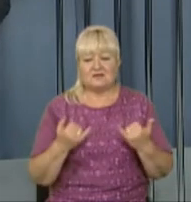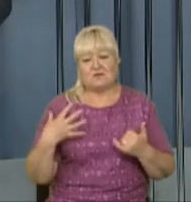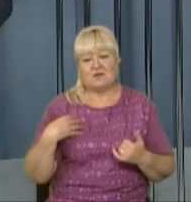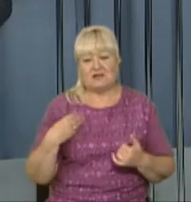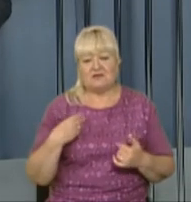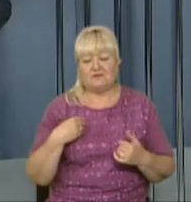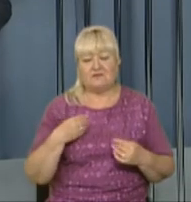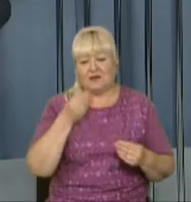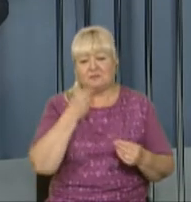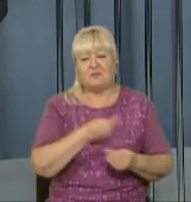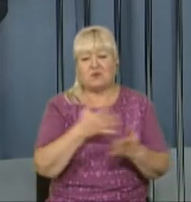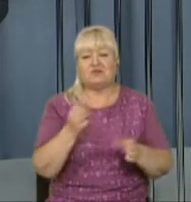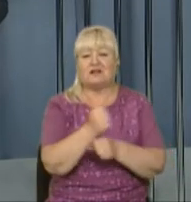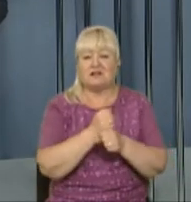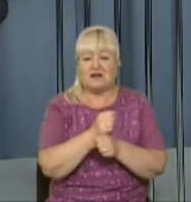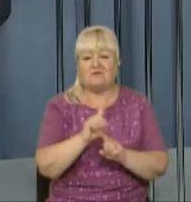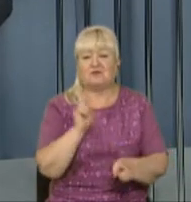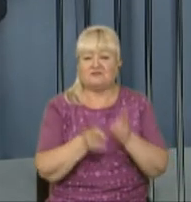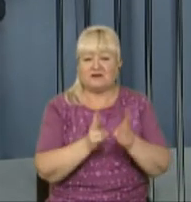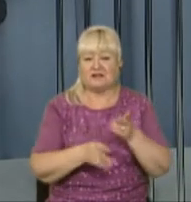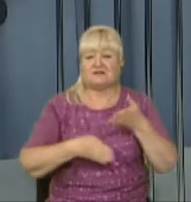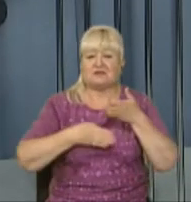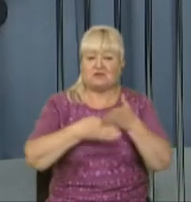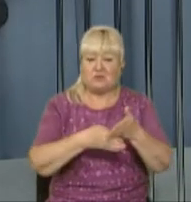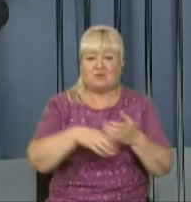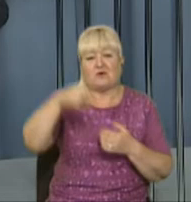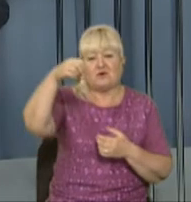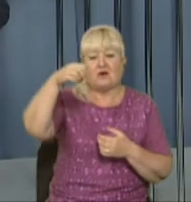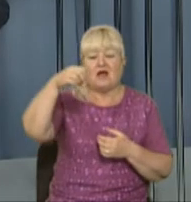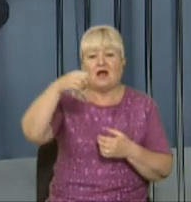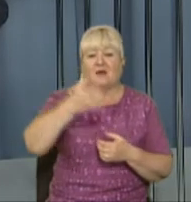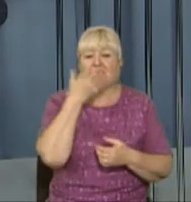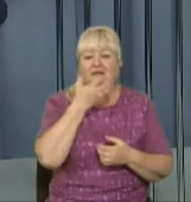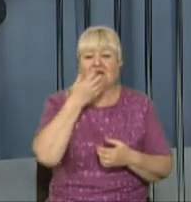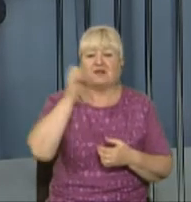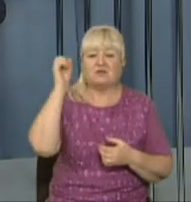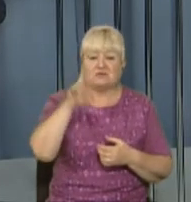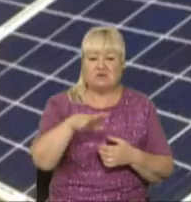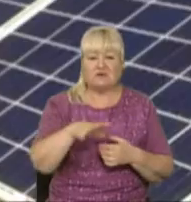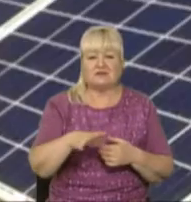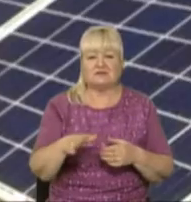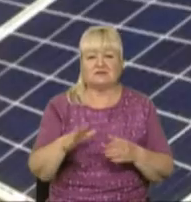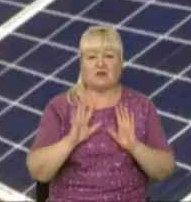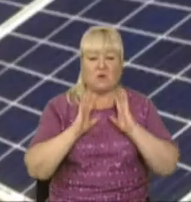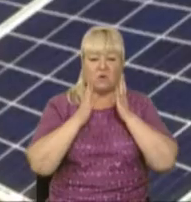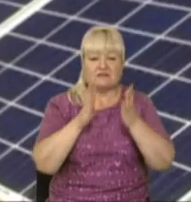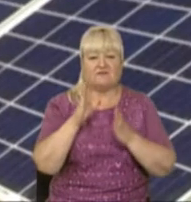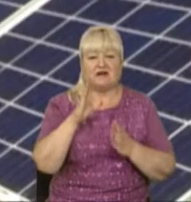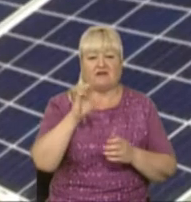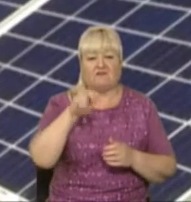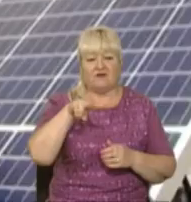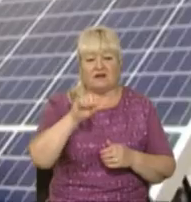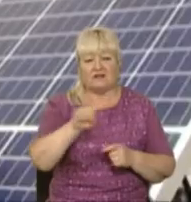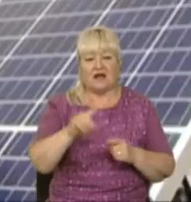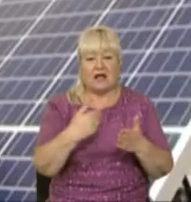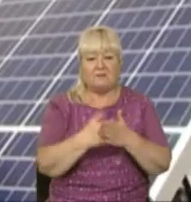львів'ян пригощали кавою, яку зварили за допомогою енергії сонця. У сквері на Валах, що перед Львівською